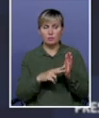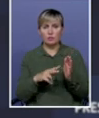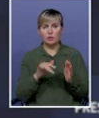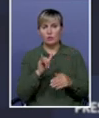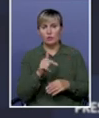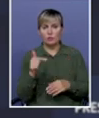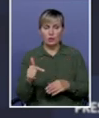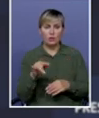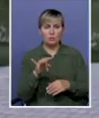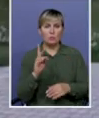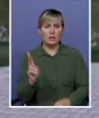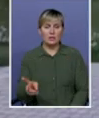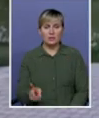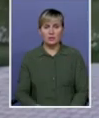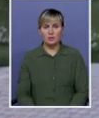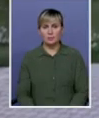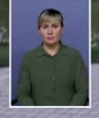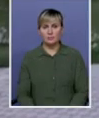кодекса Республики Казахстан.